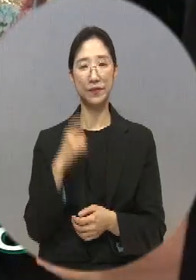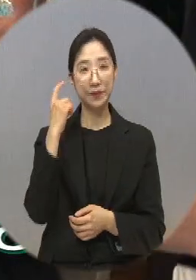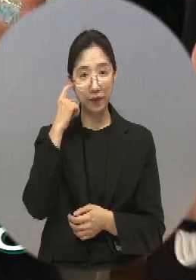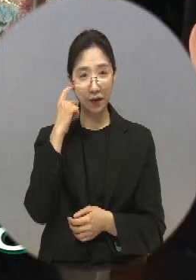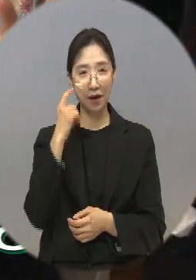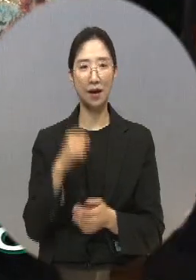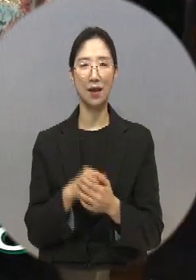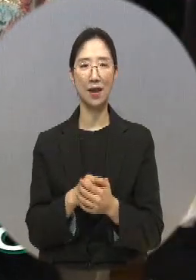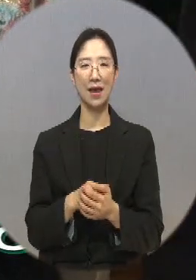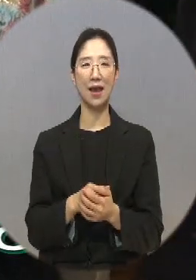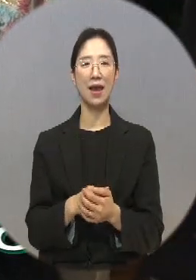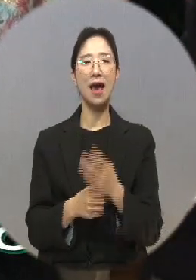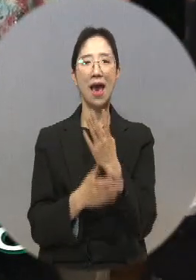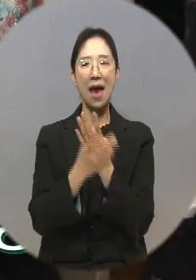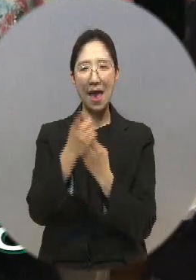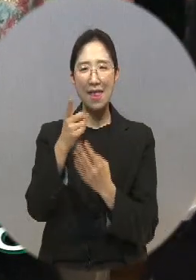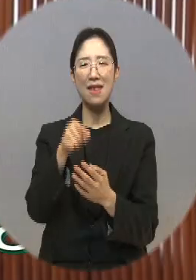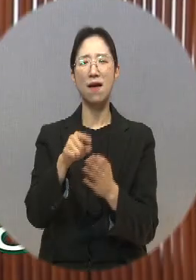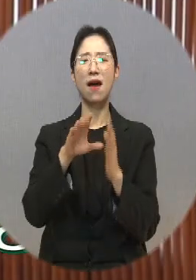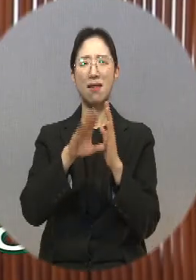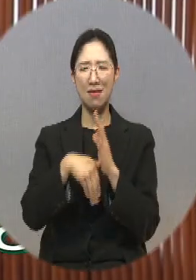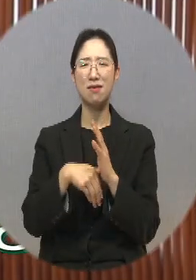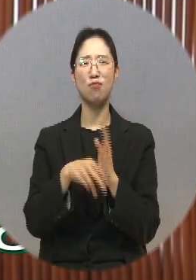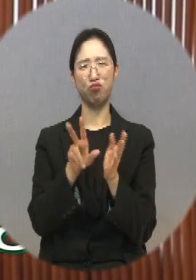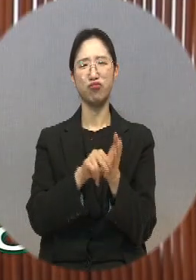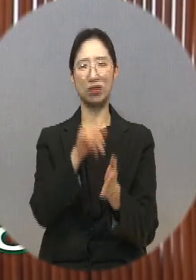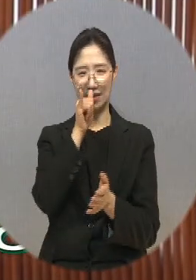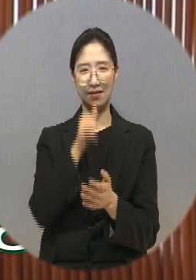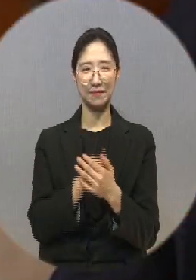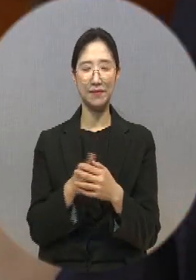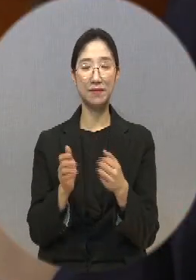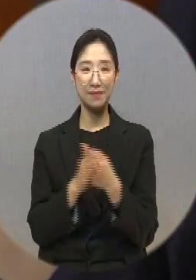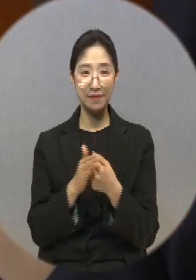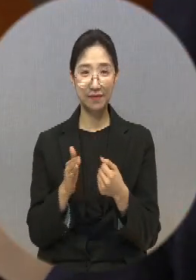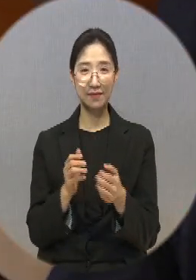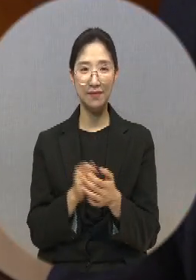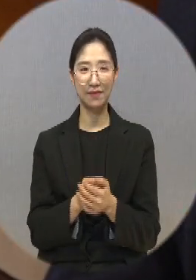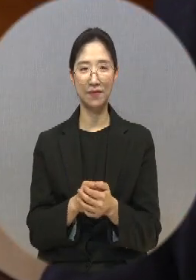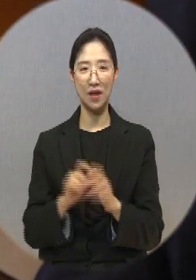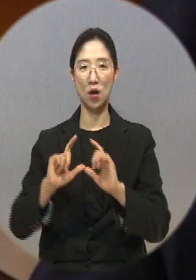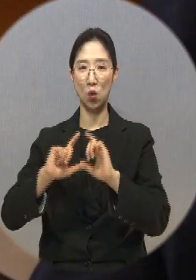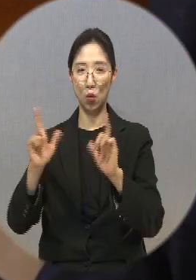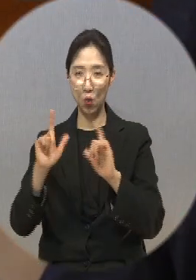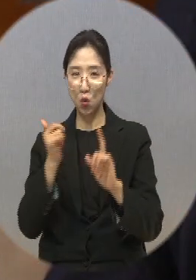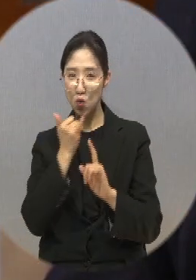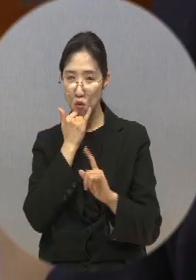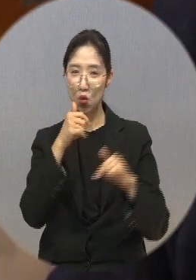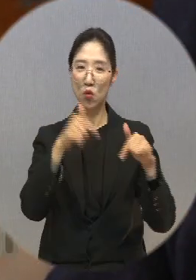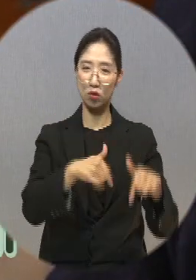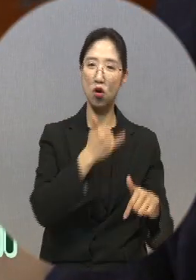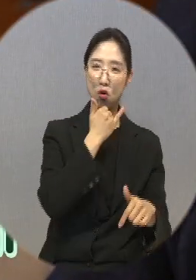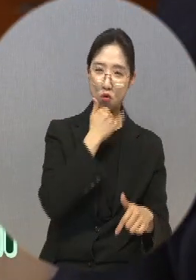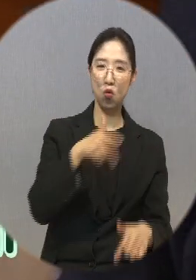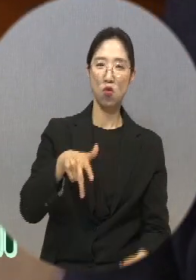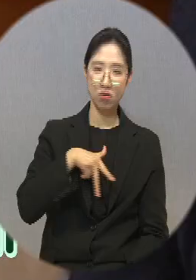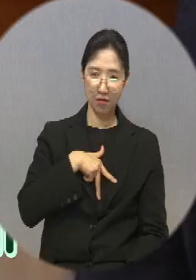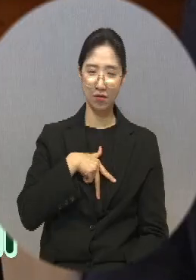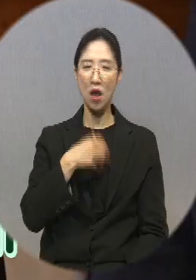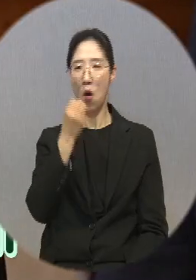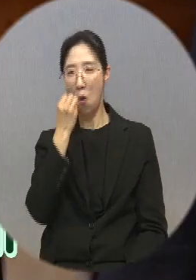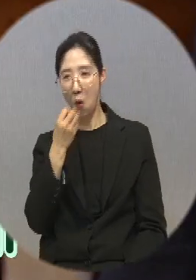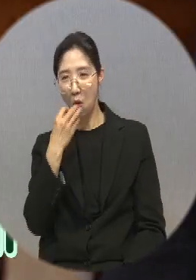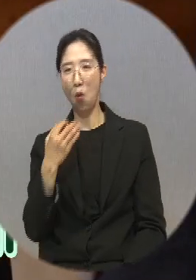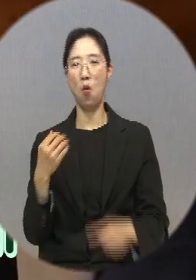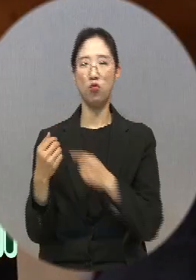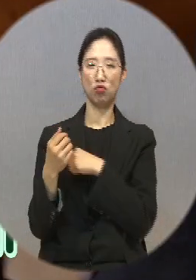왜냐하면 하나를 만들 때 문제가 생기는 것 같아요. 그러니까 그 동독도 정체성, 코도도 정체성, 홍콩도